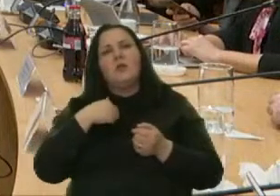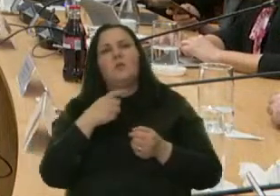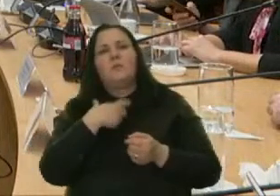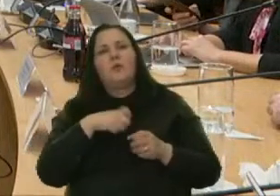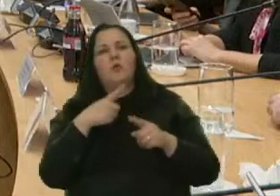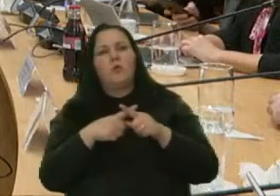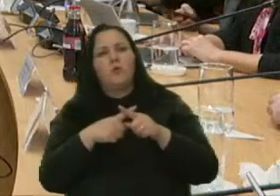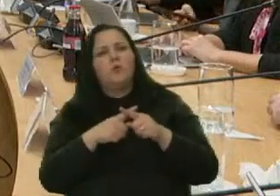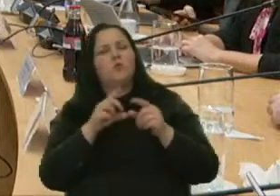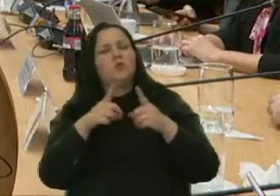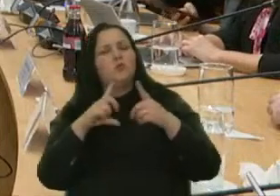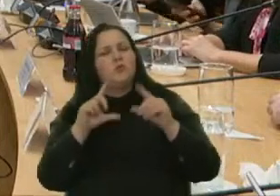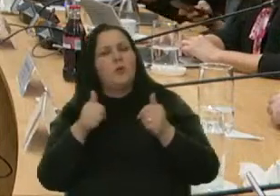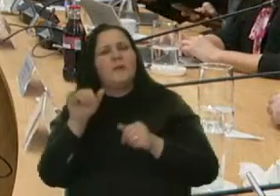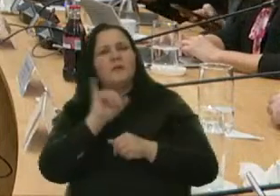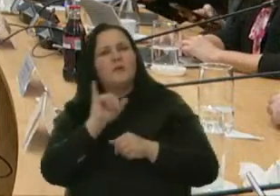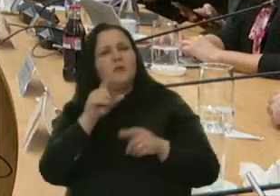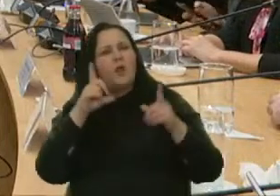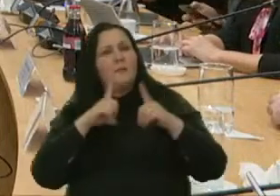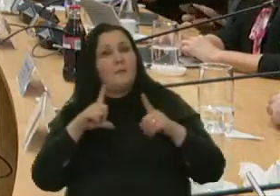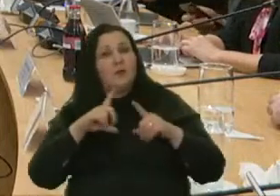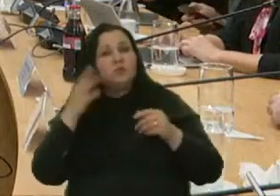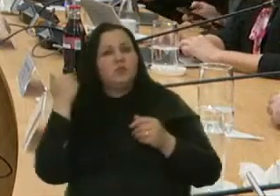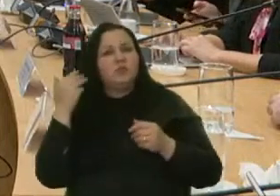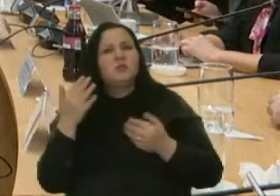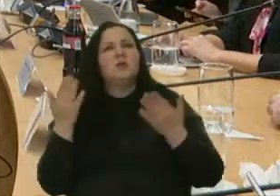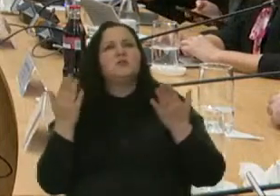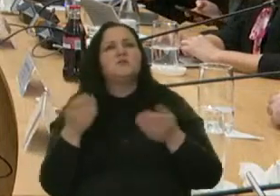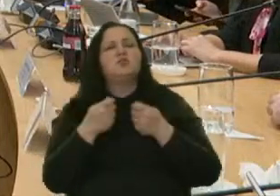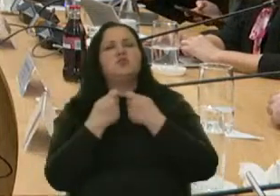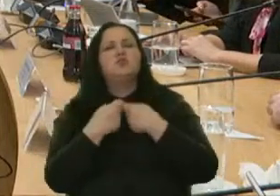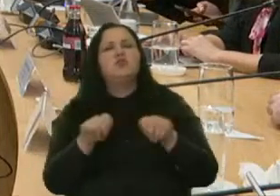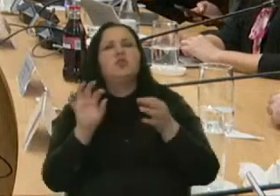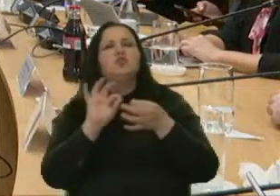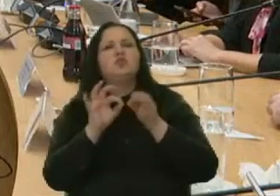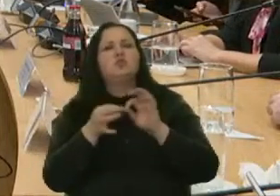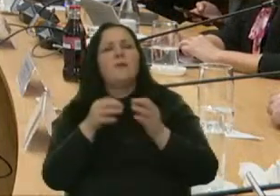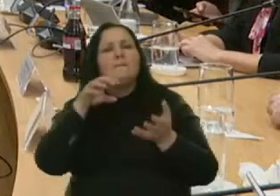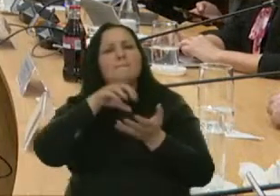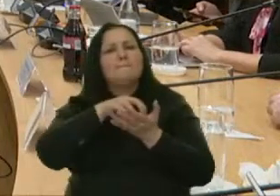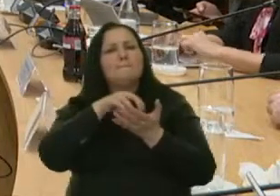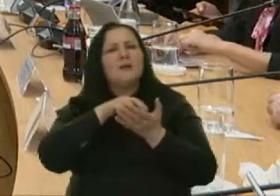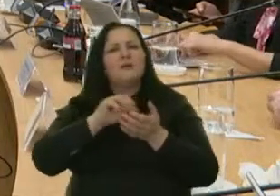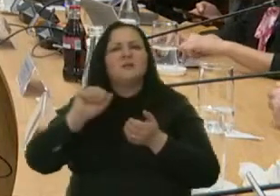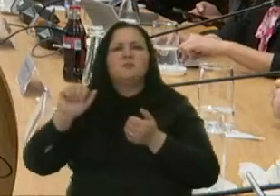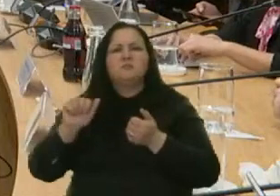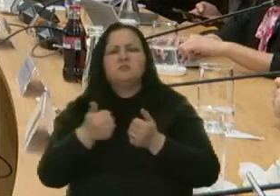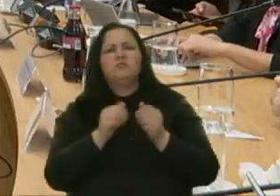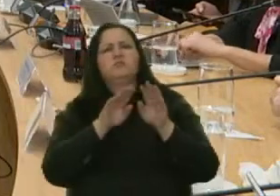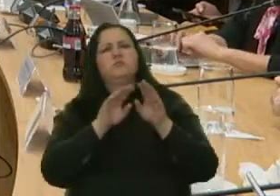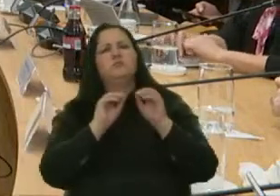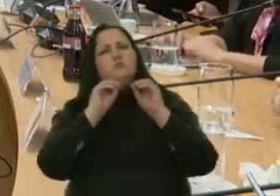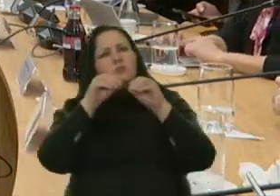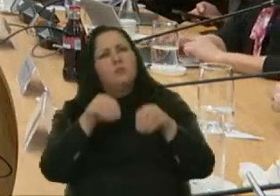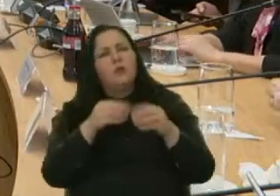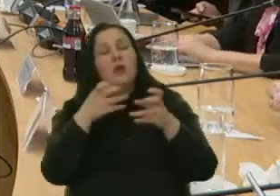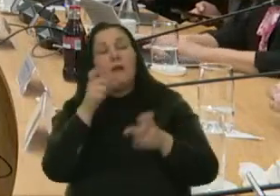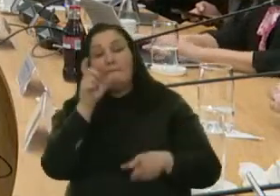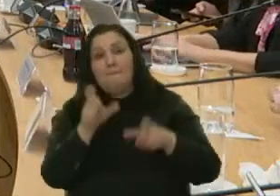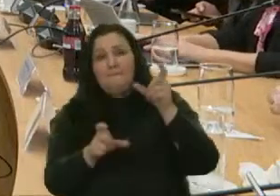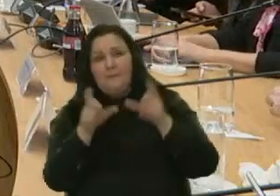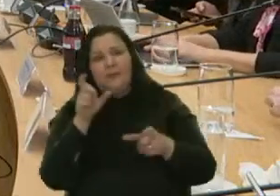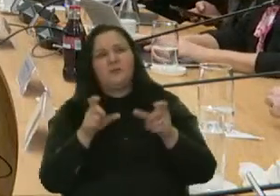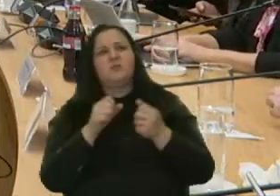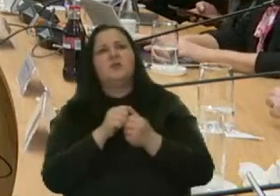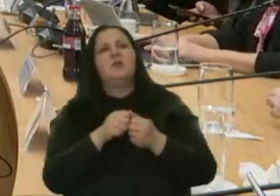cu doamna director l am așteptat De mult astfel încât tot ceea ce înseamnă parte de reașezare a personalului din